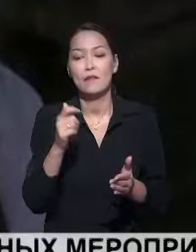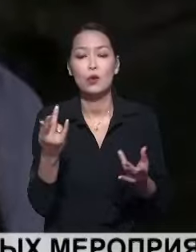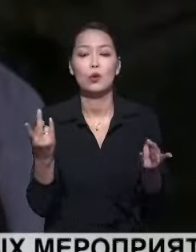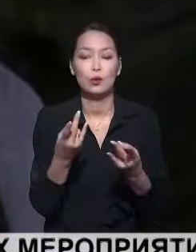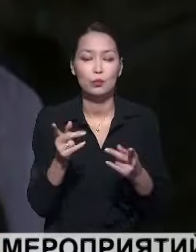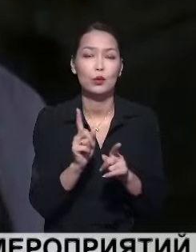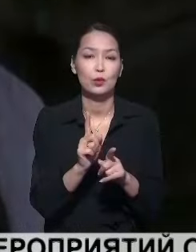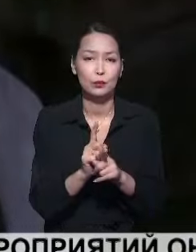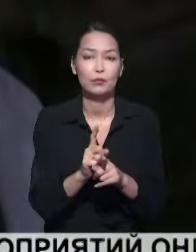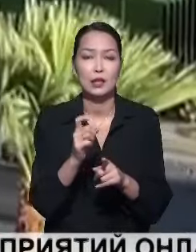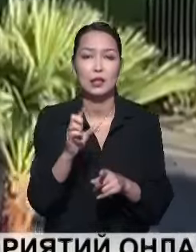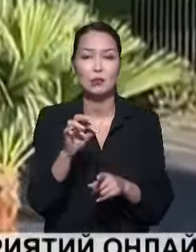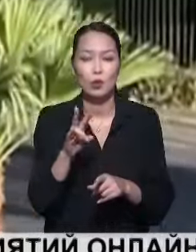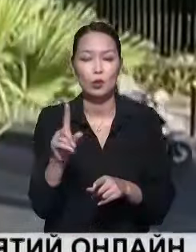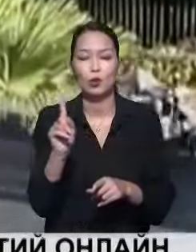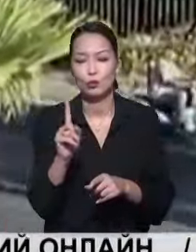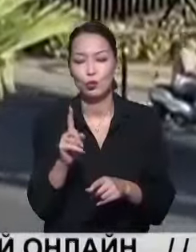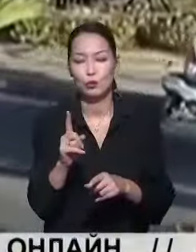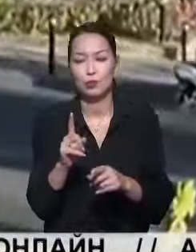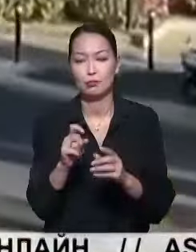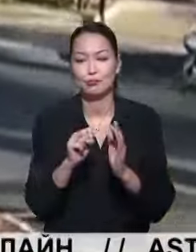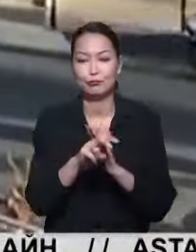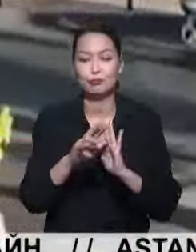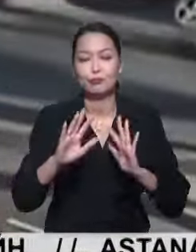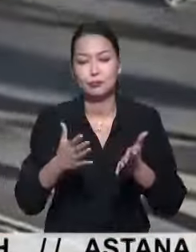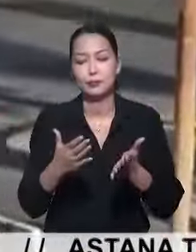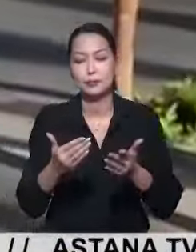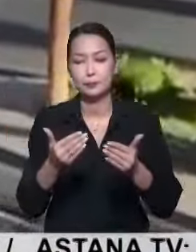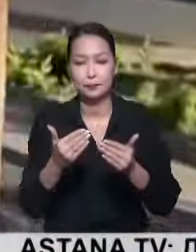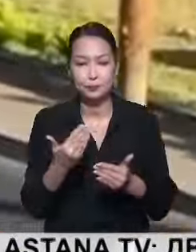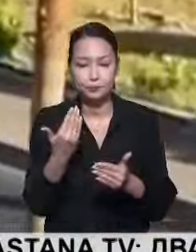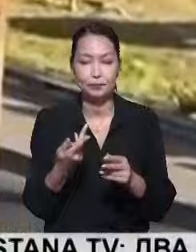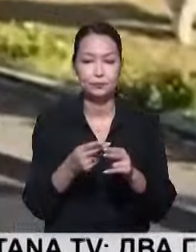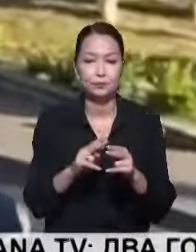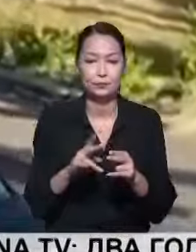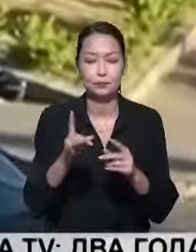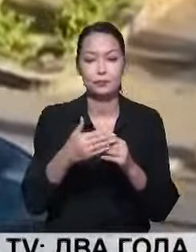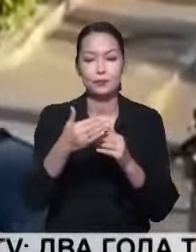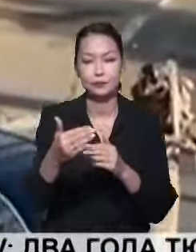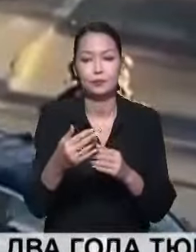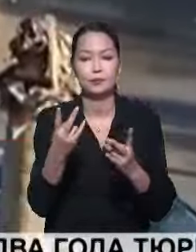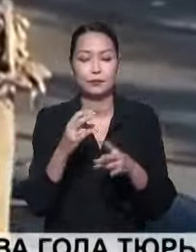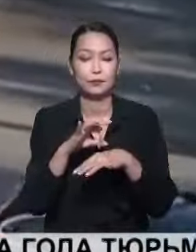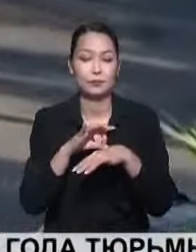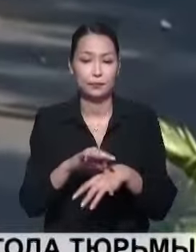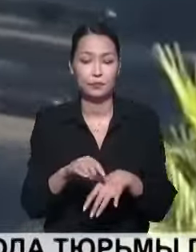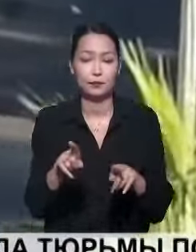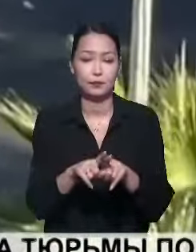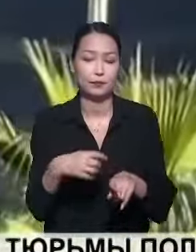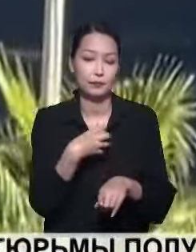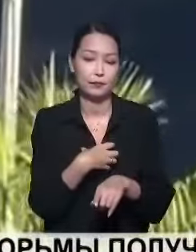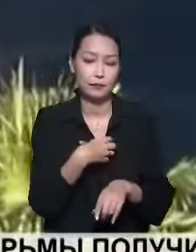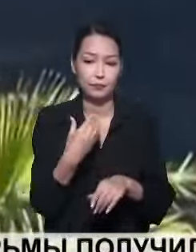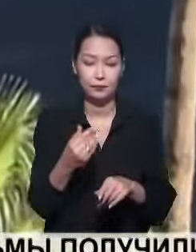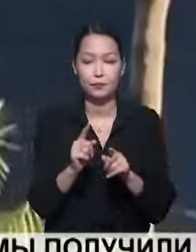разоружить Хизбаллу в Южном Ливане. Возникает вопрос, если смогли взорвать пейджеры на расстоянии, то теоретически можно проделать то же самое и с мобильными